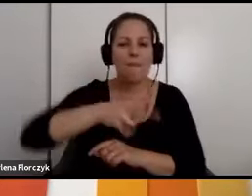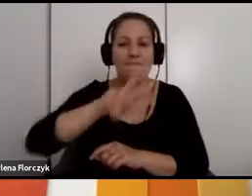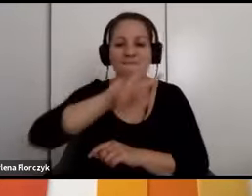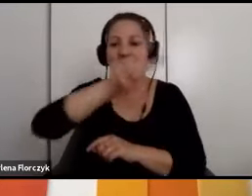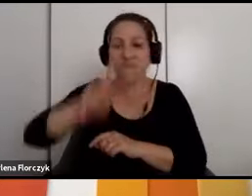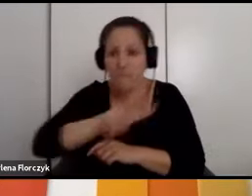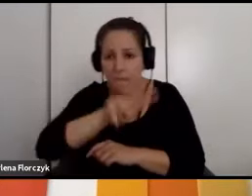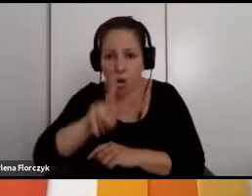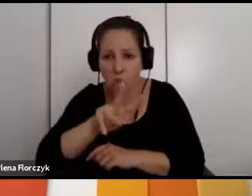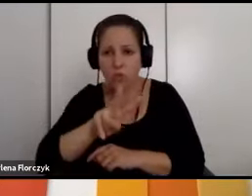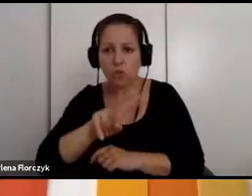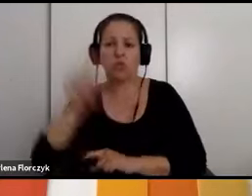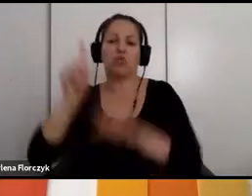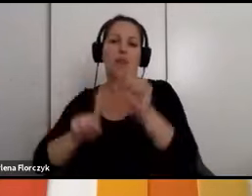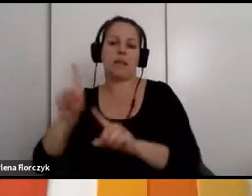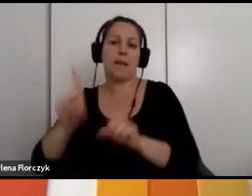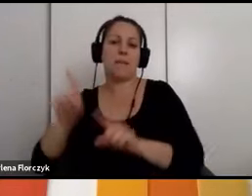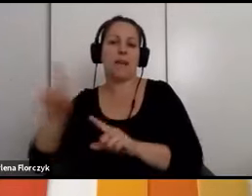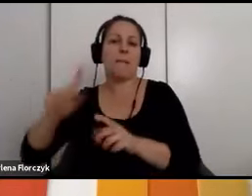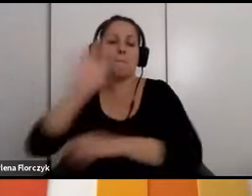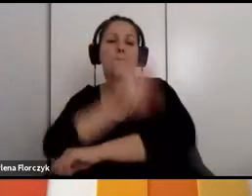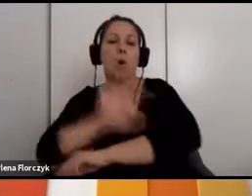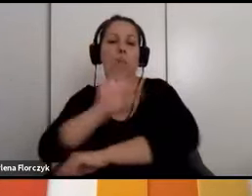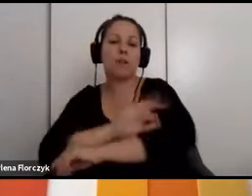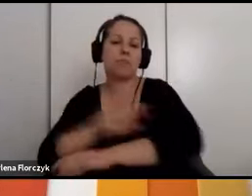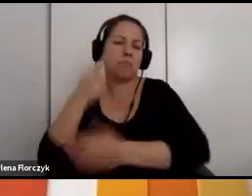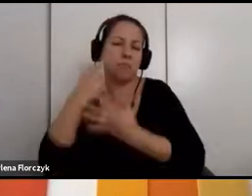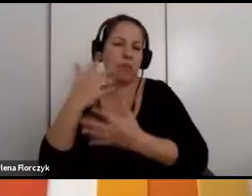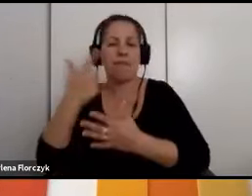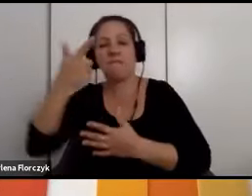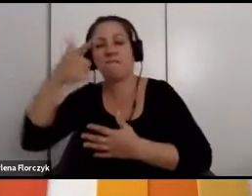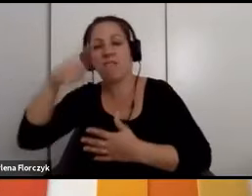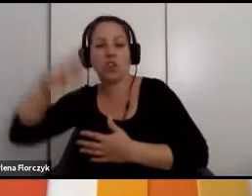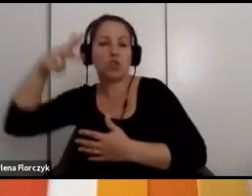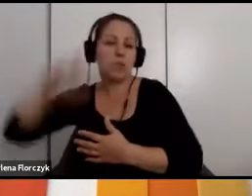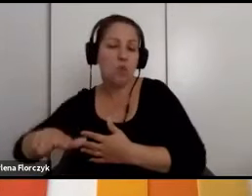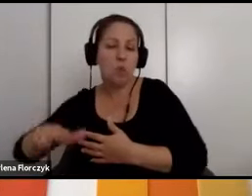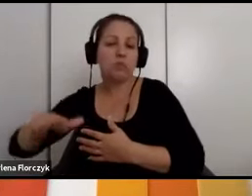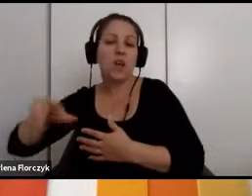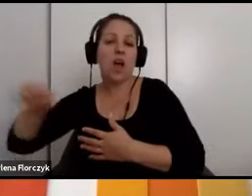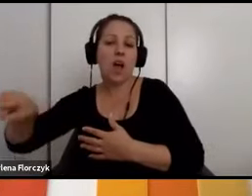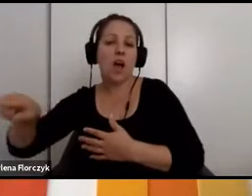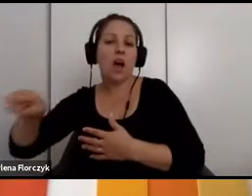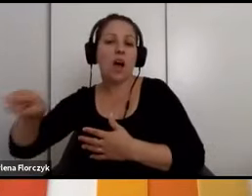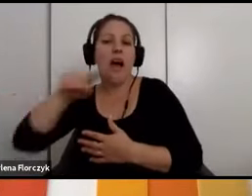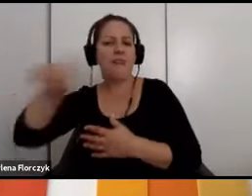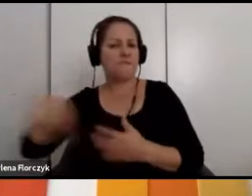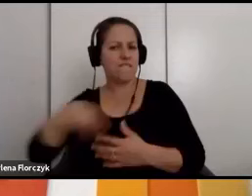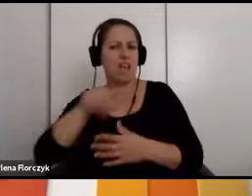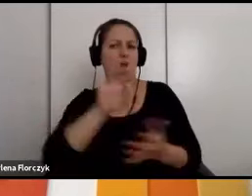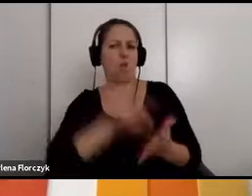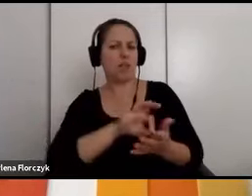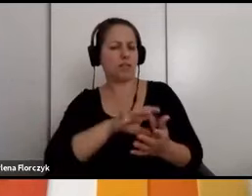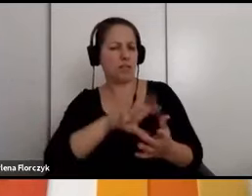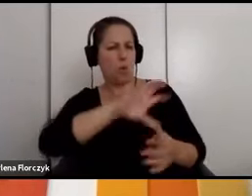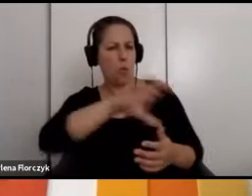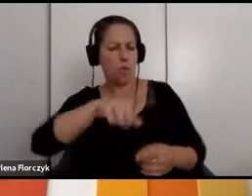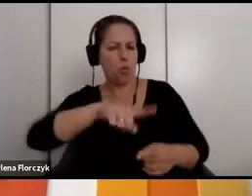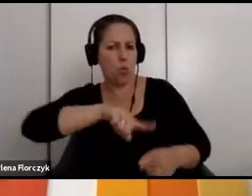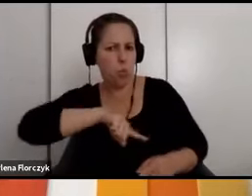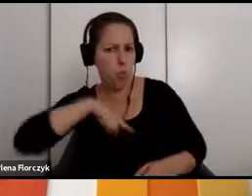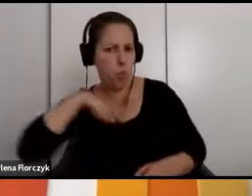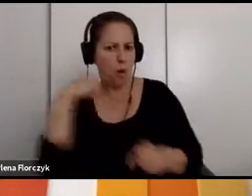2 godziny, czasami w projekcie, który trwa, nie wiem, 2-3 miesiące, a wy pracujecie z grupami długo. Chciałam